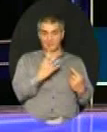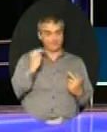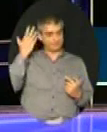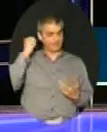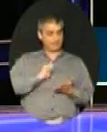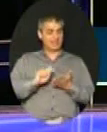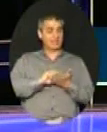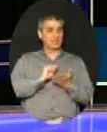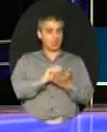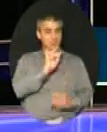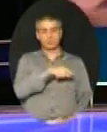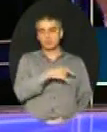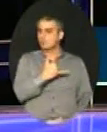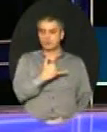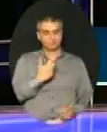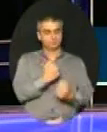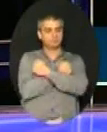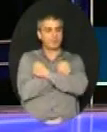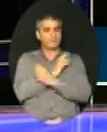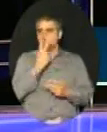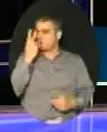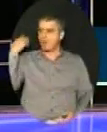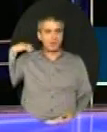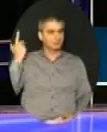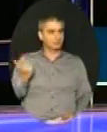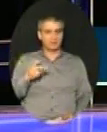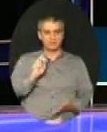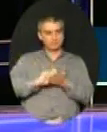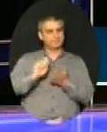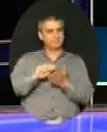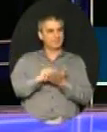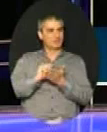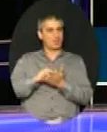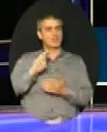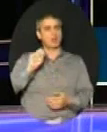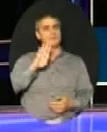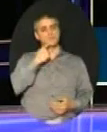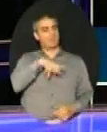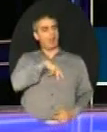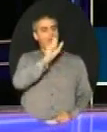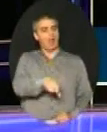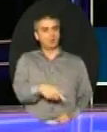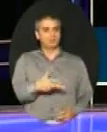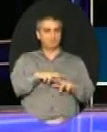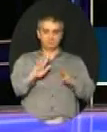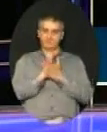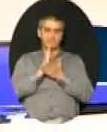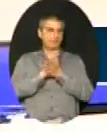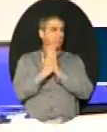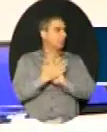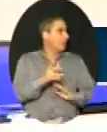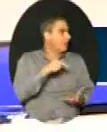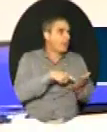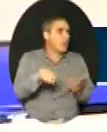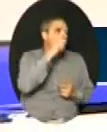פעם העיתונות הייתה נגדו, היום העיתונות מחבקת אותו. איפה ראית התורים של נחום ברנע שמדבר על האחריות של אריה דרי? המצב היום שונה לחלוטין. אף אחד לא יודע